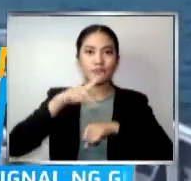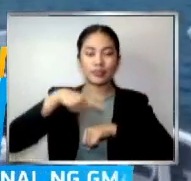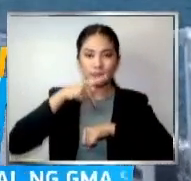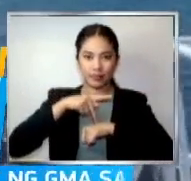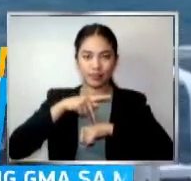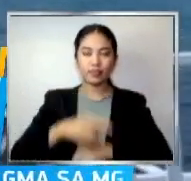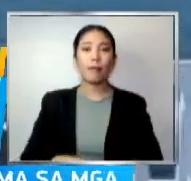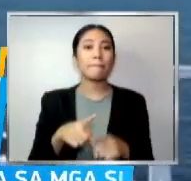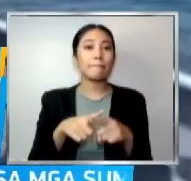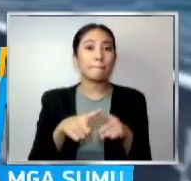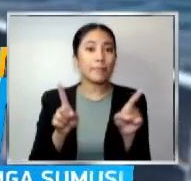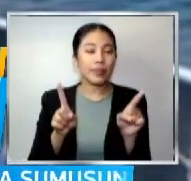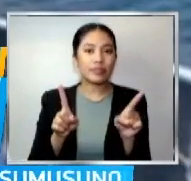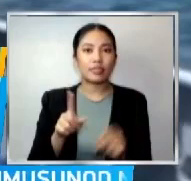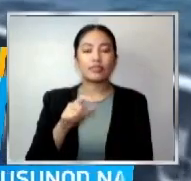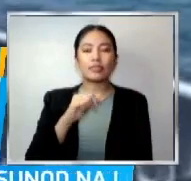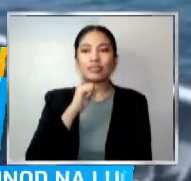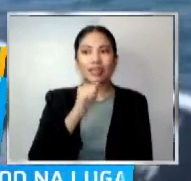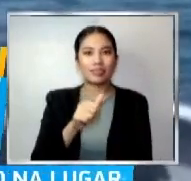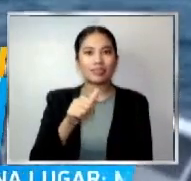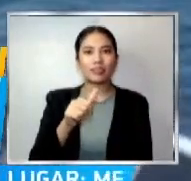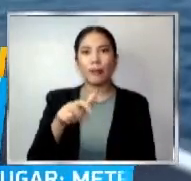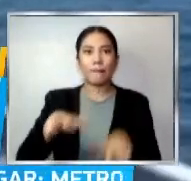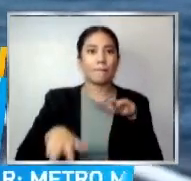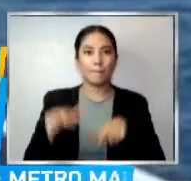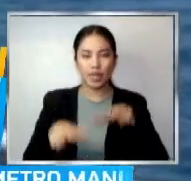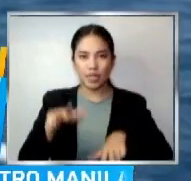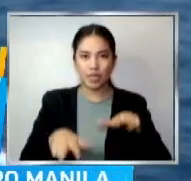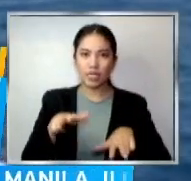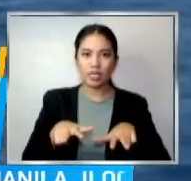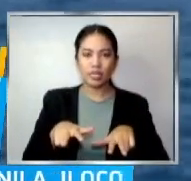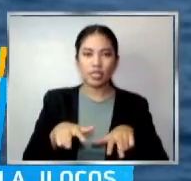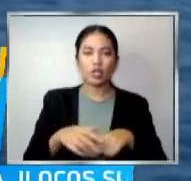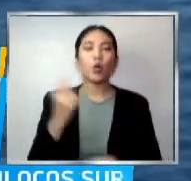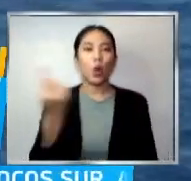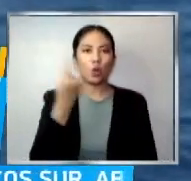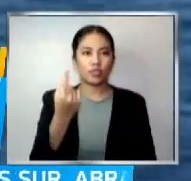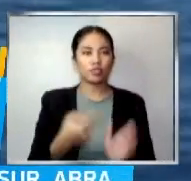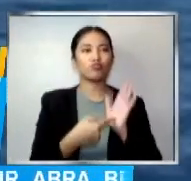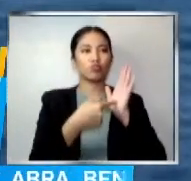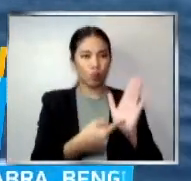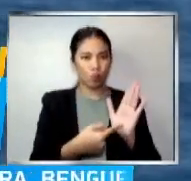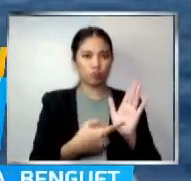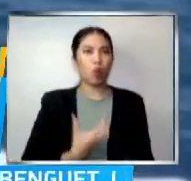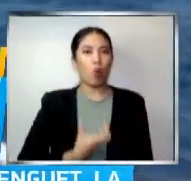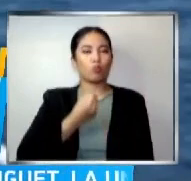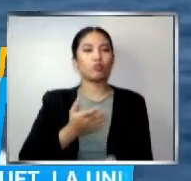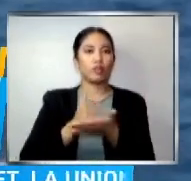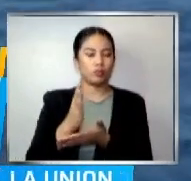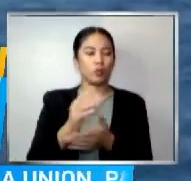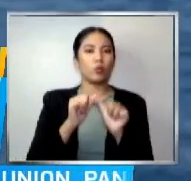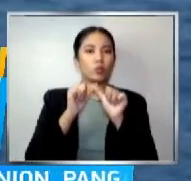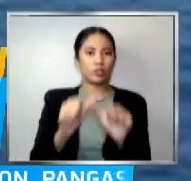hindi naman daw kailangan magpanik ang mga Pilipino at igiit lang ang ating karapatan at patuloy na maging mapagbatyag. Para iwas